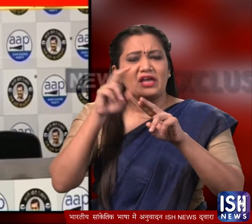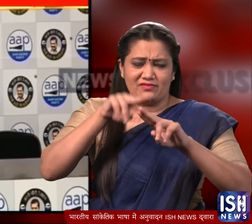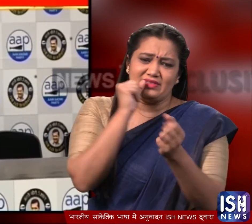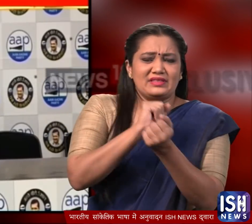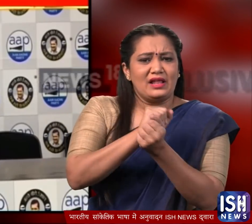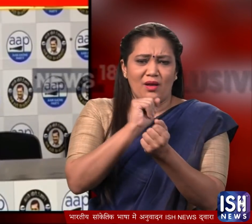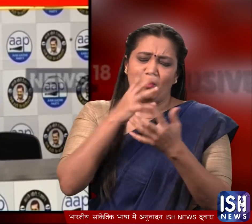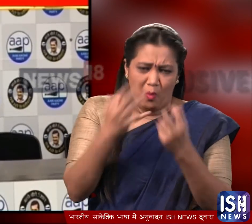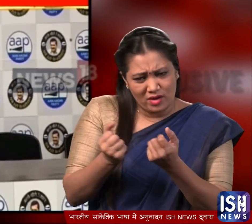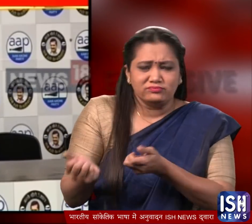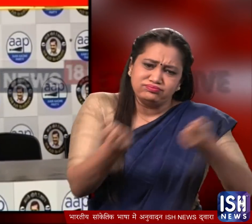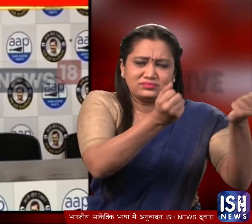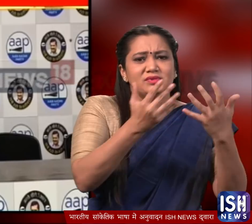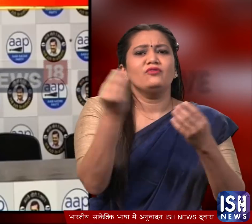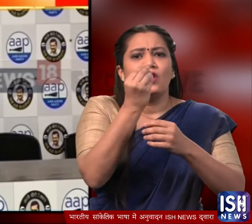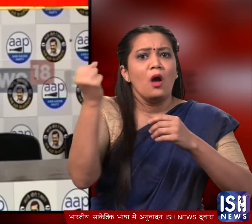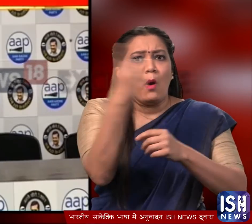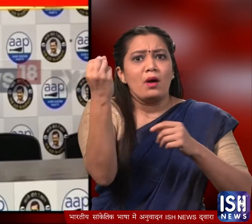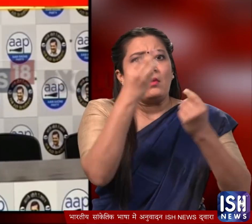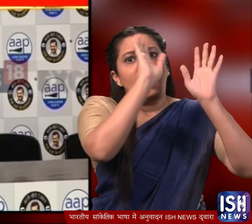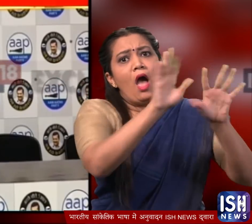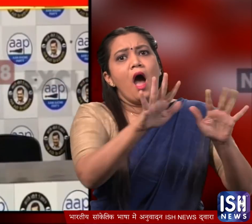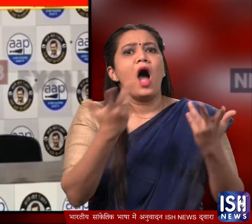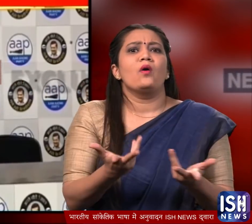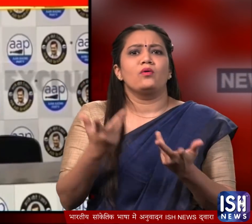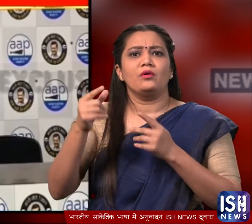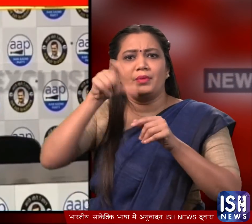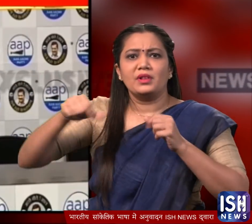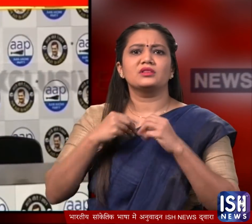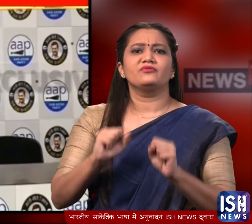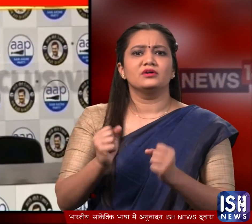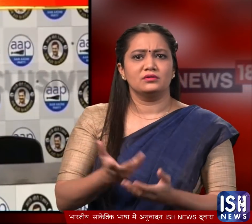अगर दिल्ली पुलिस महीनों तक अपने पास ये कह के रखे कि हमें रखनी है,